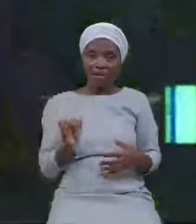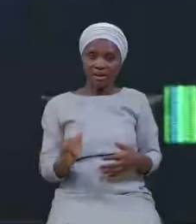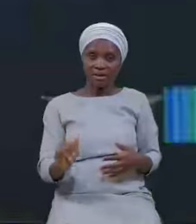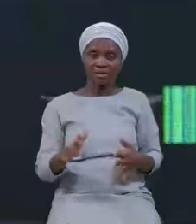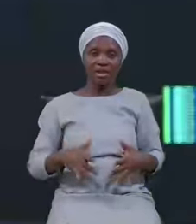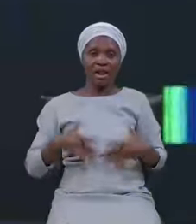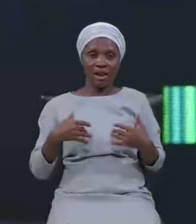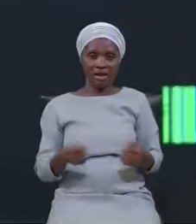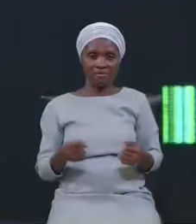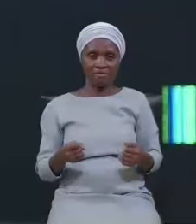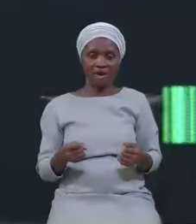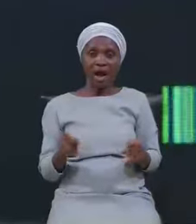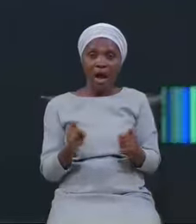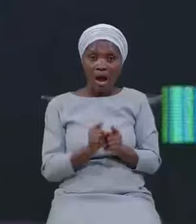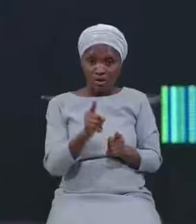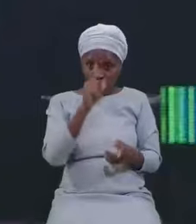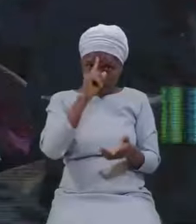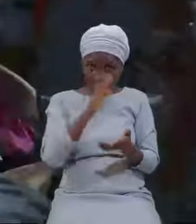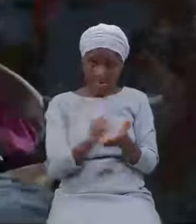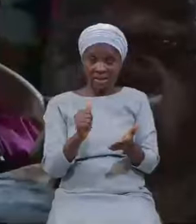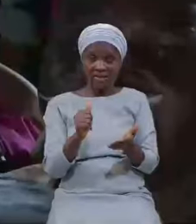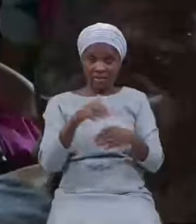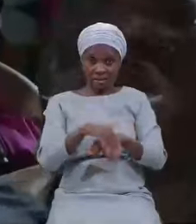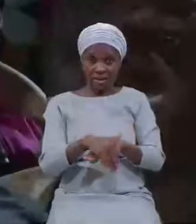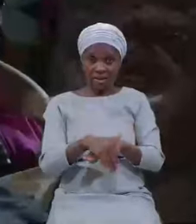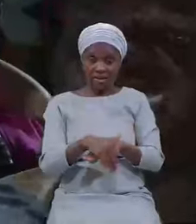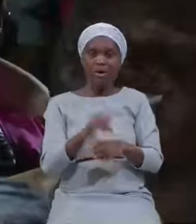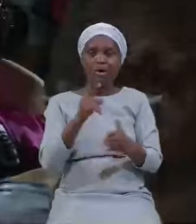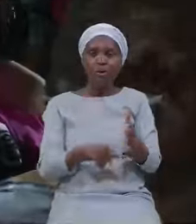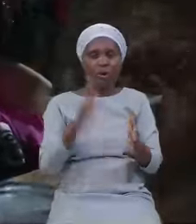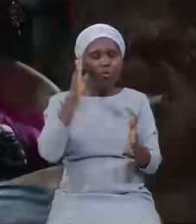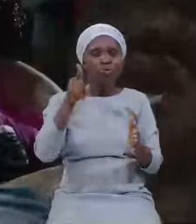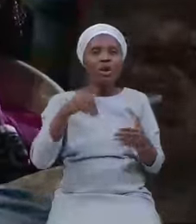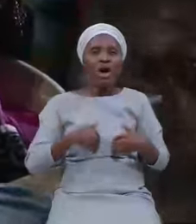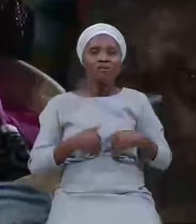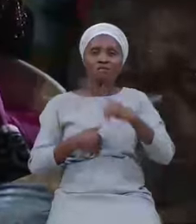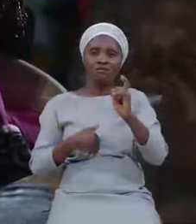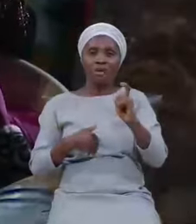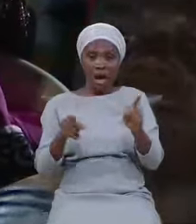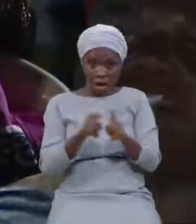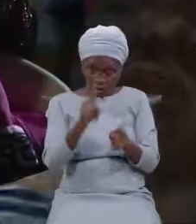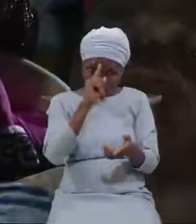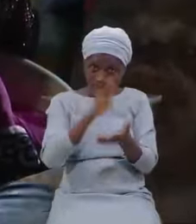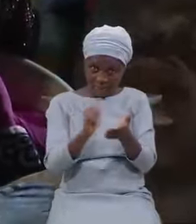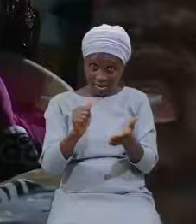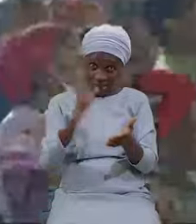soir, qu'est-ce que tu as? Comme tu crois ce soir, qu'est-ce que tu as?